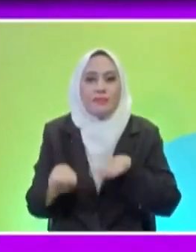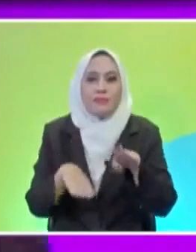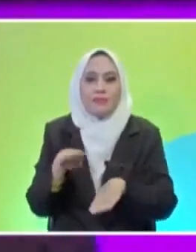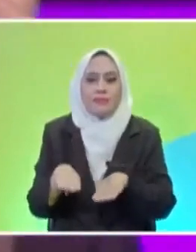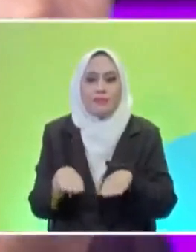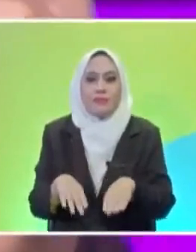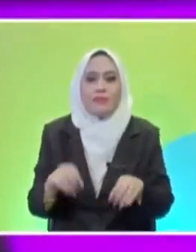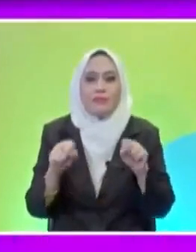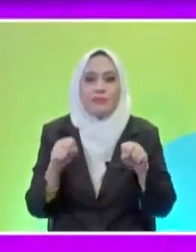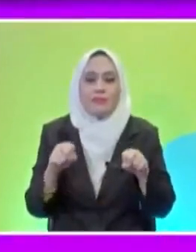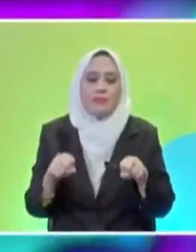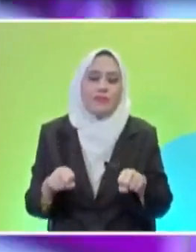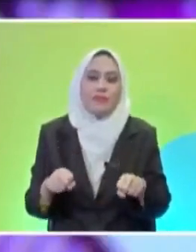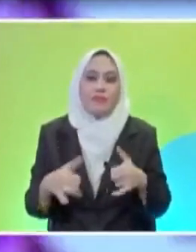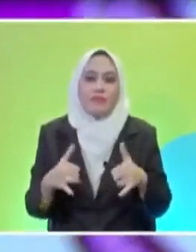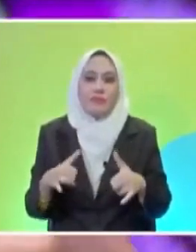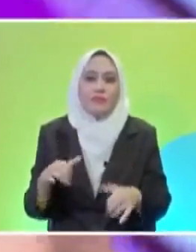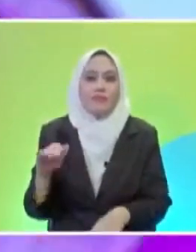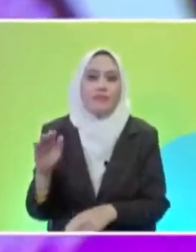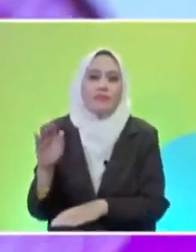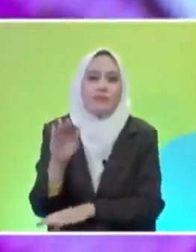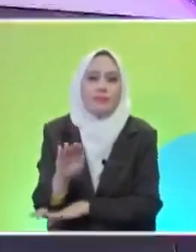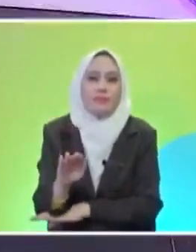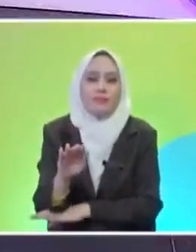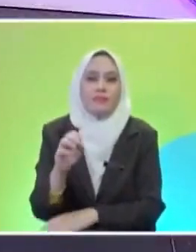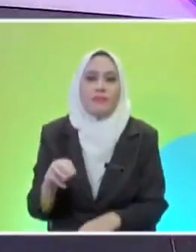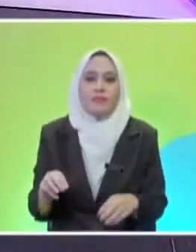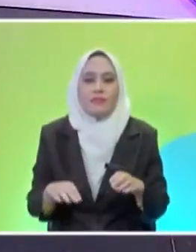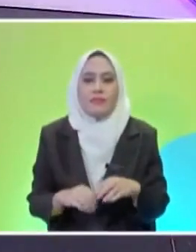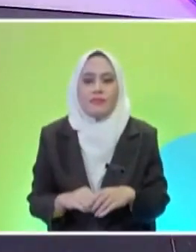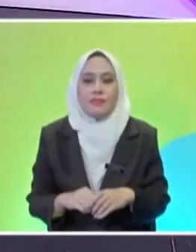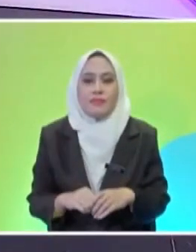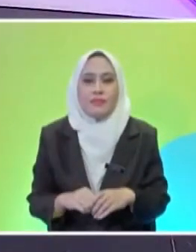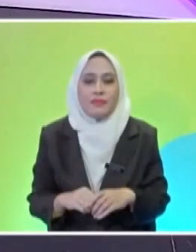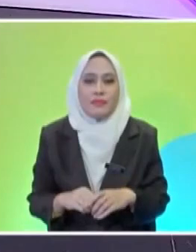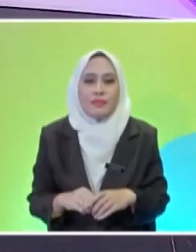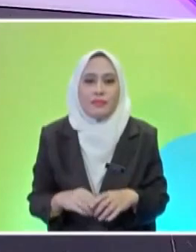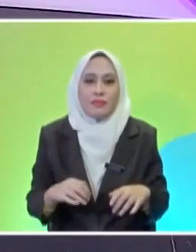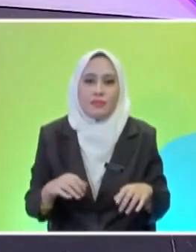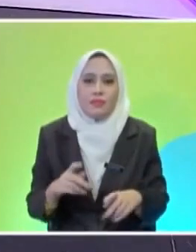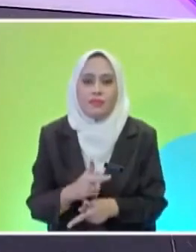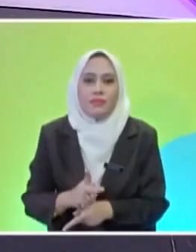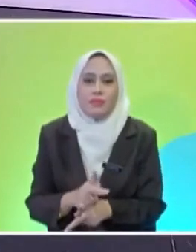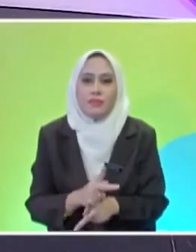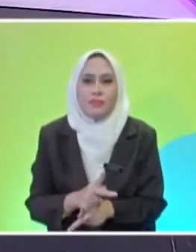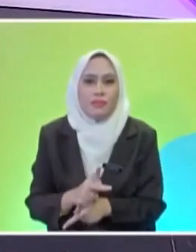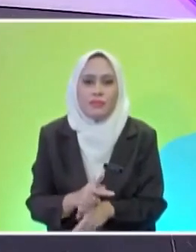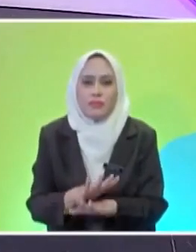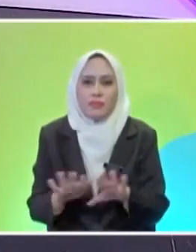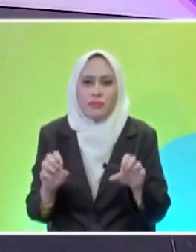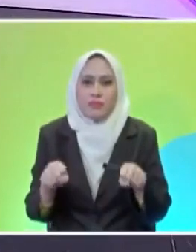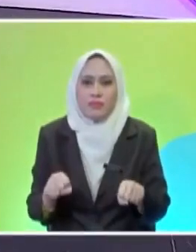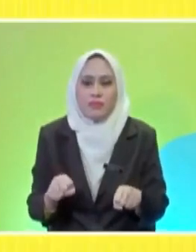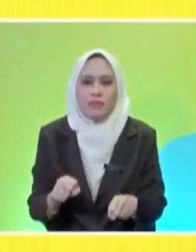basikal. Mula-mula semua basikal. Pun ada pernah main basikal waktu petang kan? Tapi kalau main basikal tu ingat jaga-jaga. Jangan main dekat jalan raya.